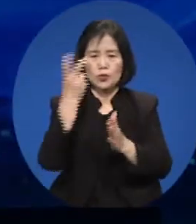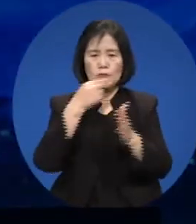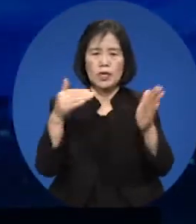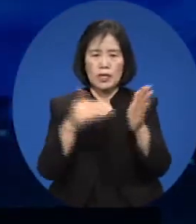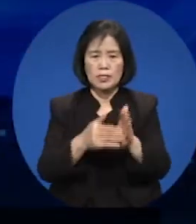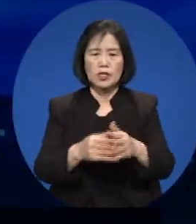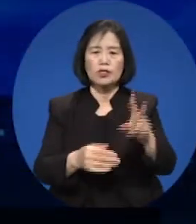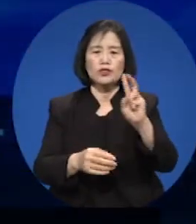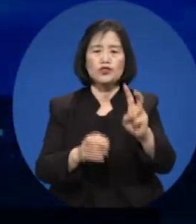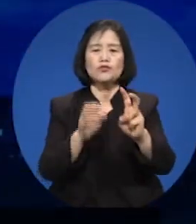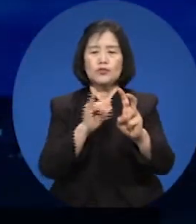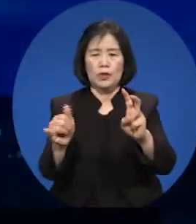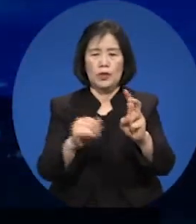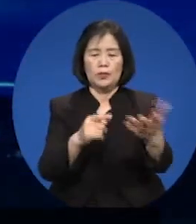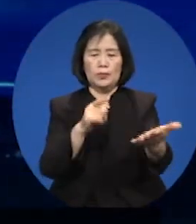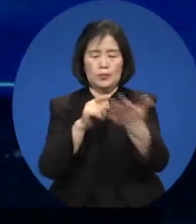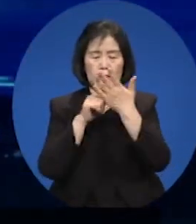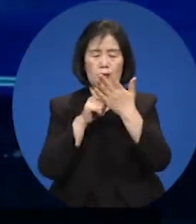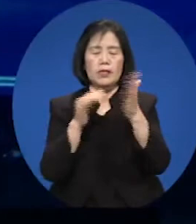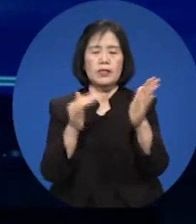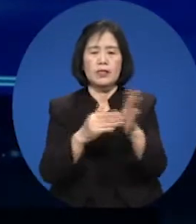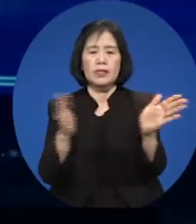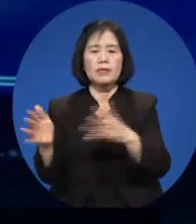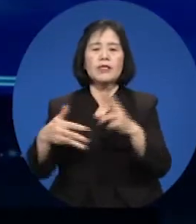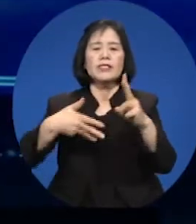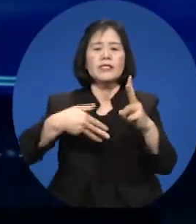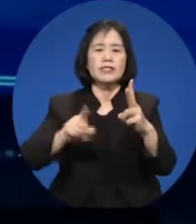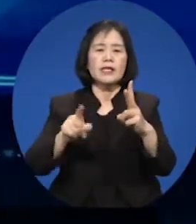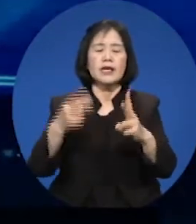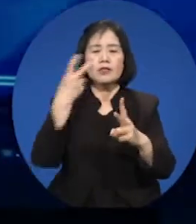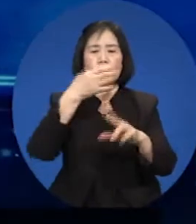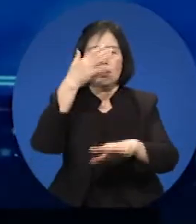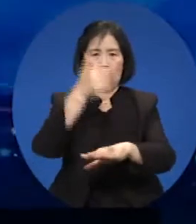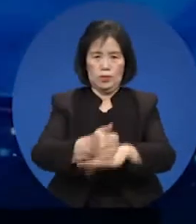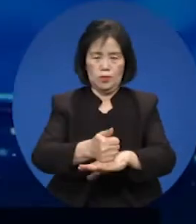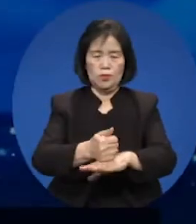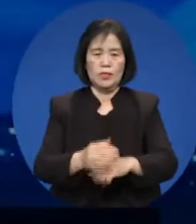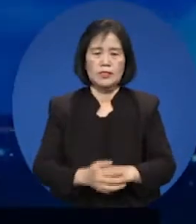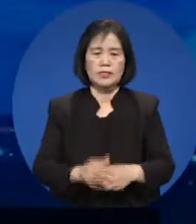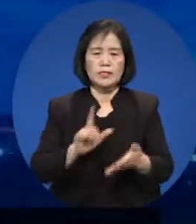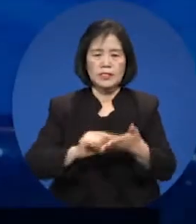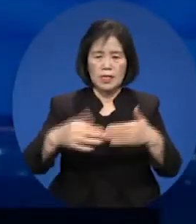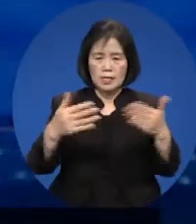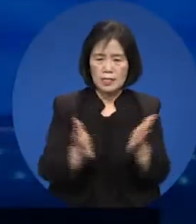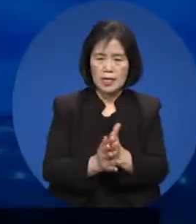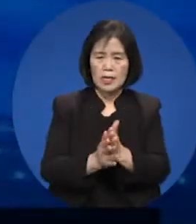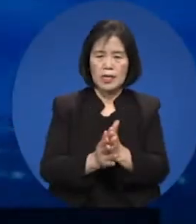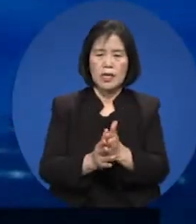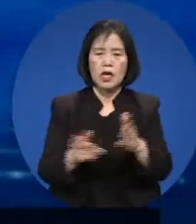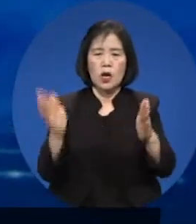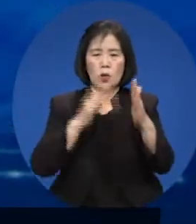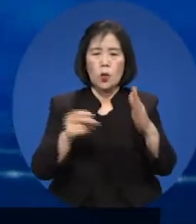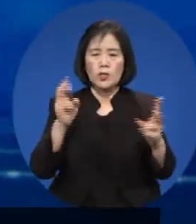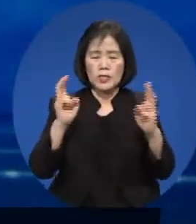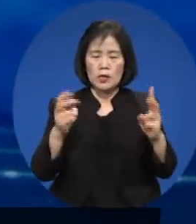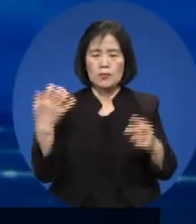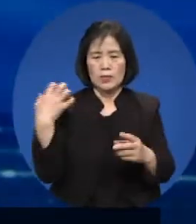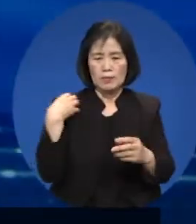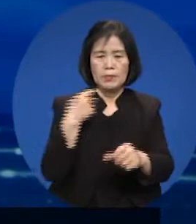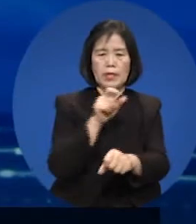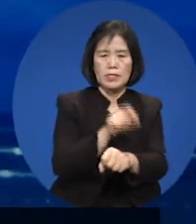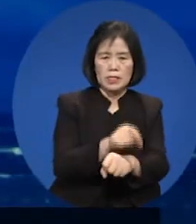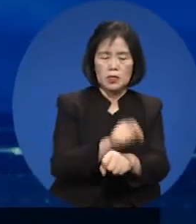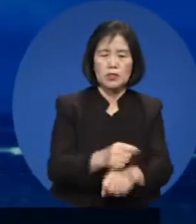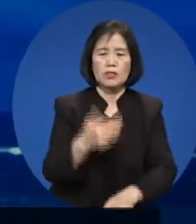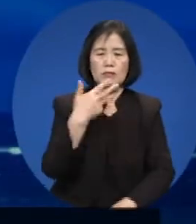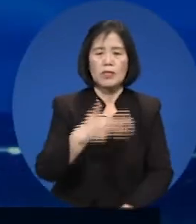20명을 밝혀낸 바 있죠 이번 2차 조사 결과는 이제 지자체와 지방 공기업의 담당직원 드립니다